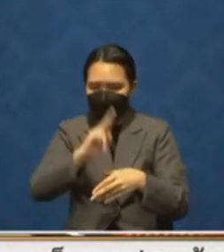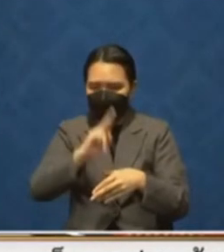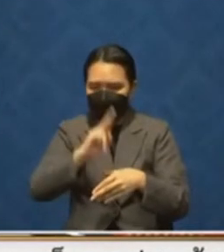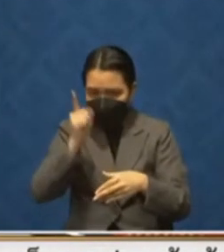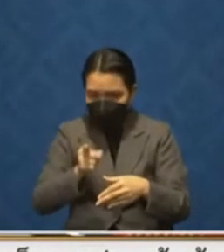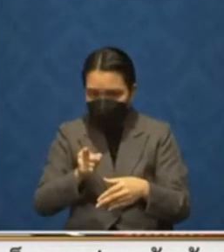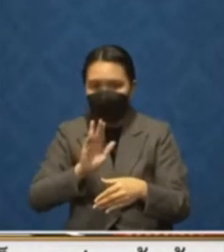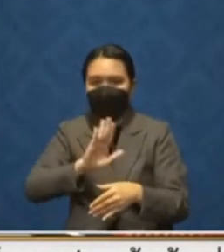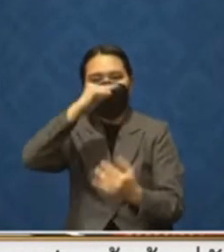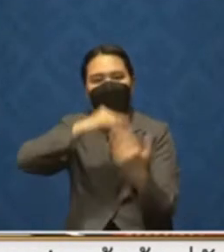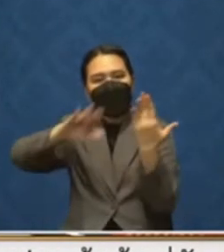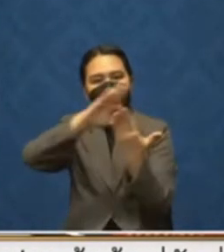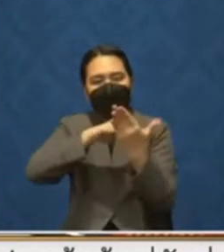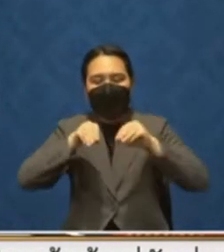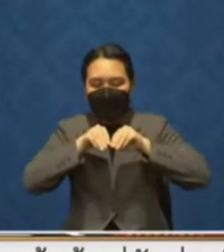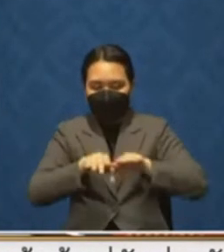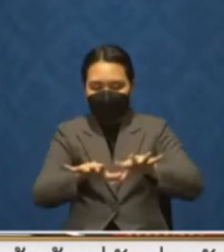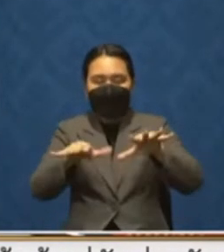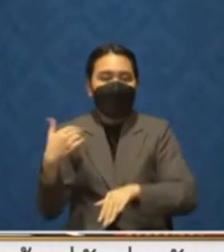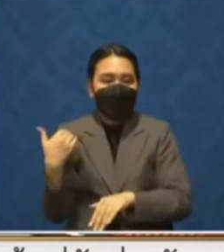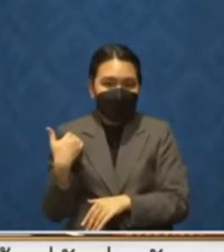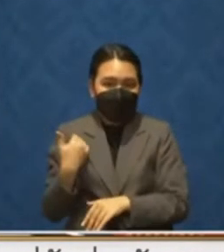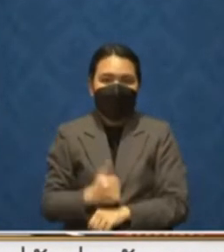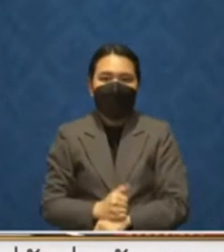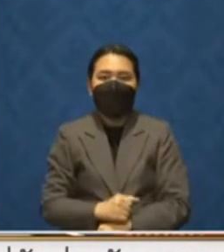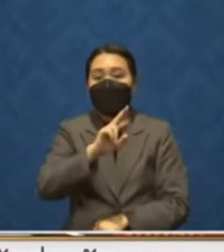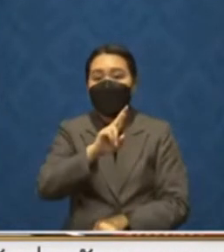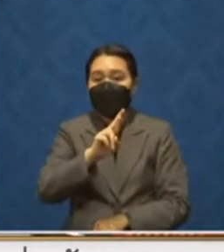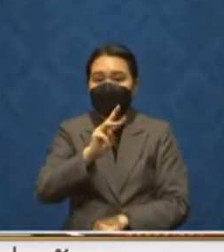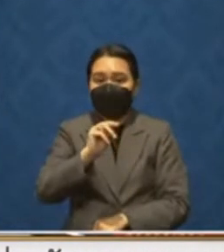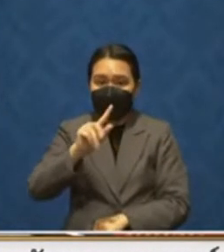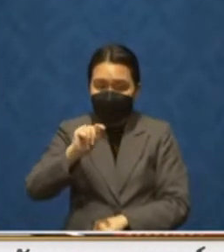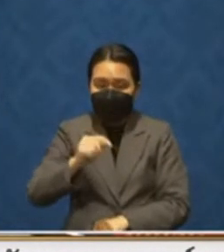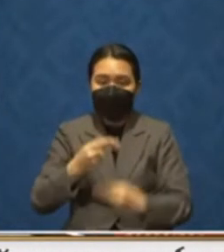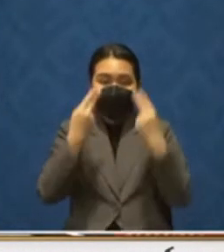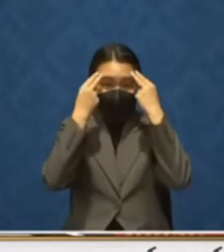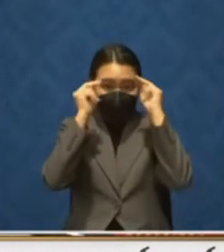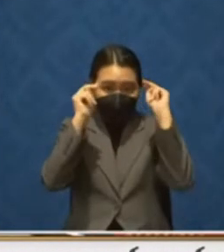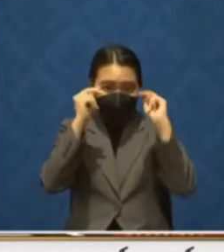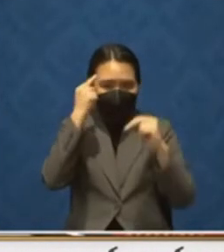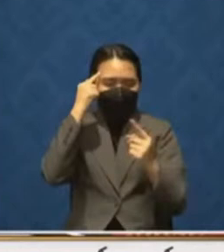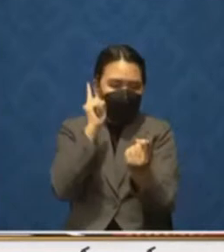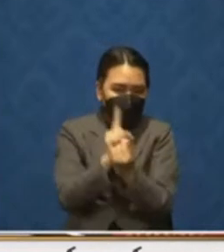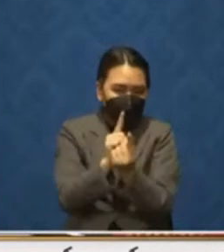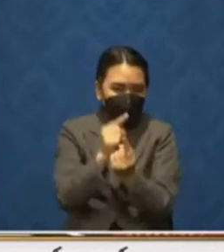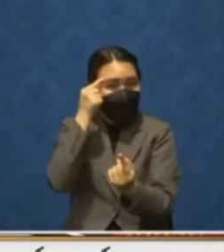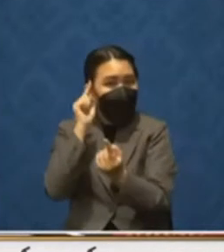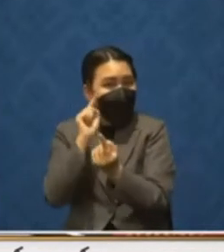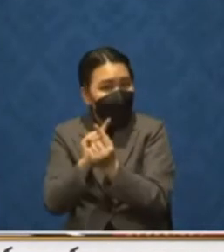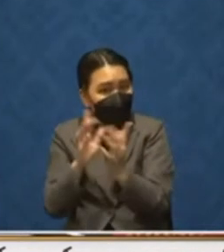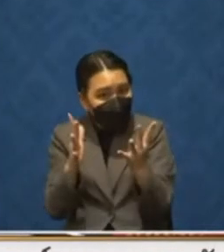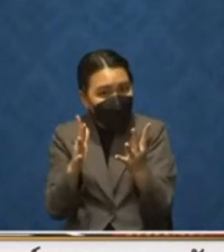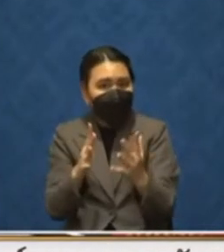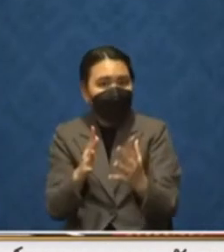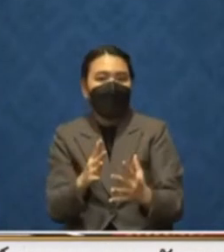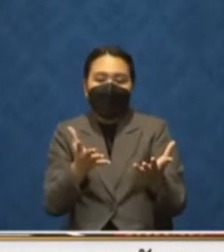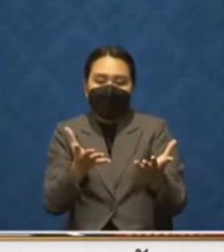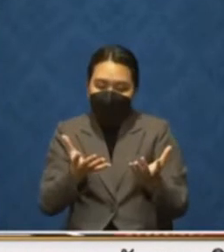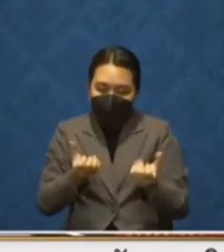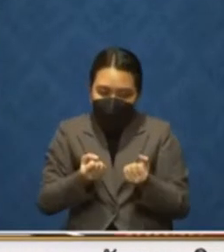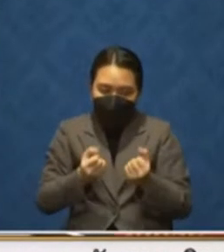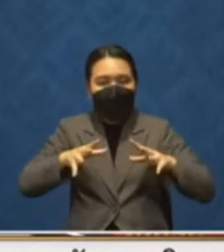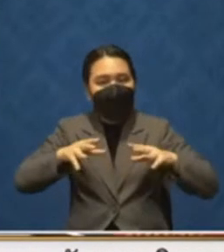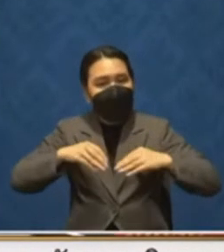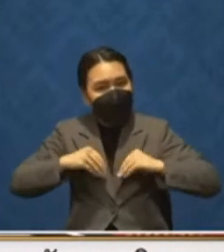ไทยไม่ว่าถ้าเราจะมนตรีแปลว่าท่านนายกจะรู้จักไม่รู้จักรับไม่รับมีนโยบายหรือไม่มี